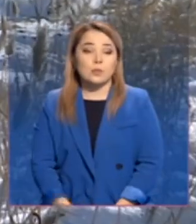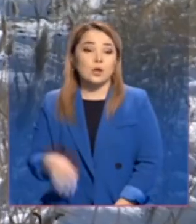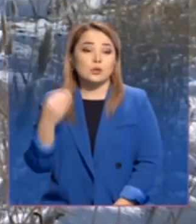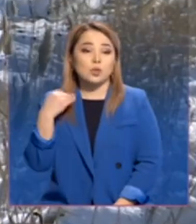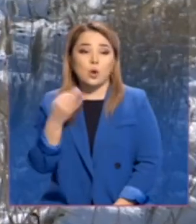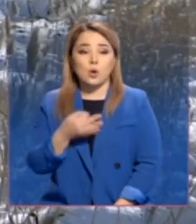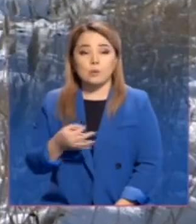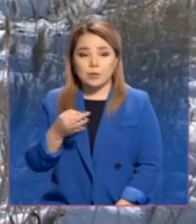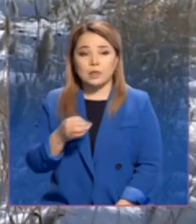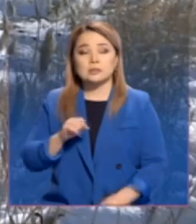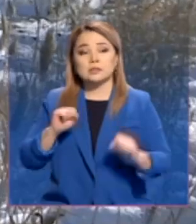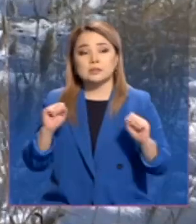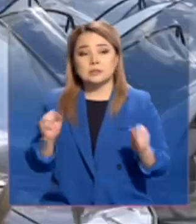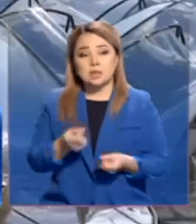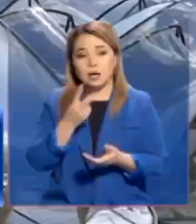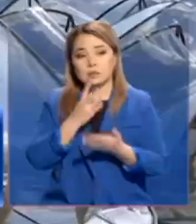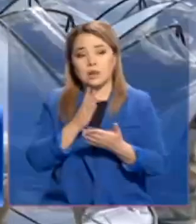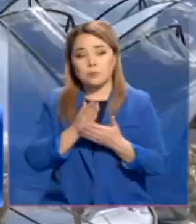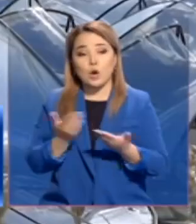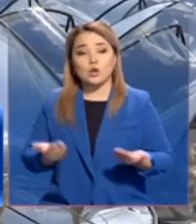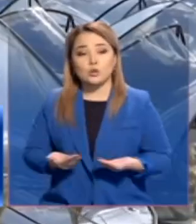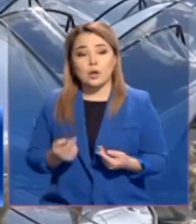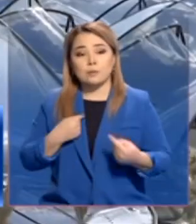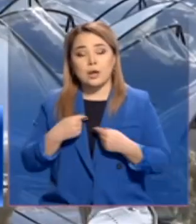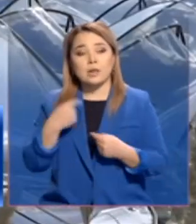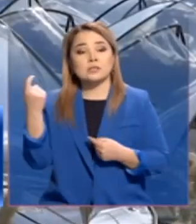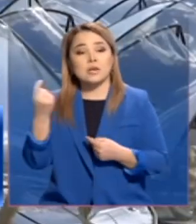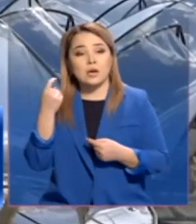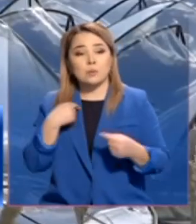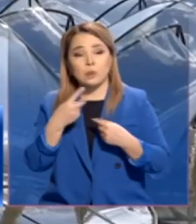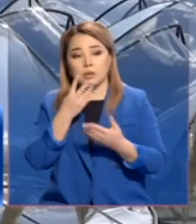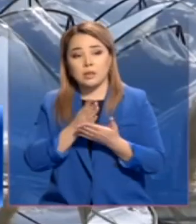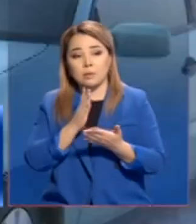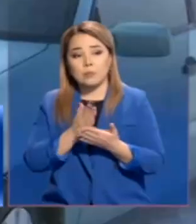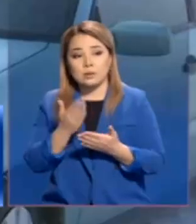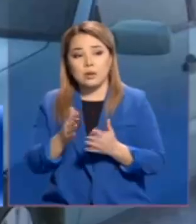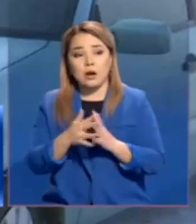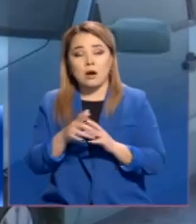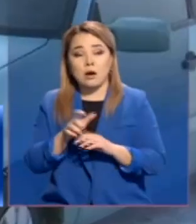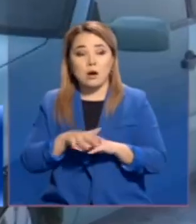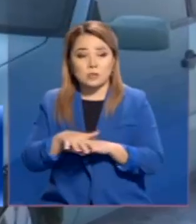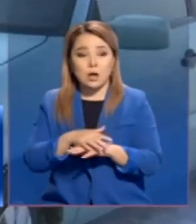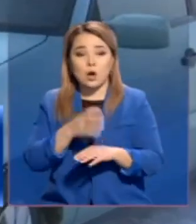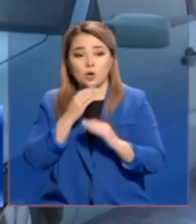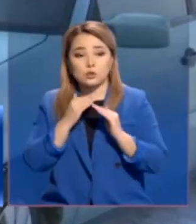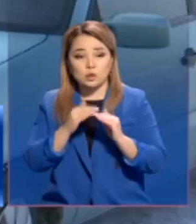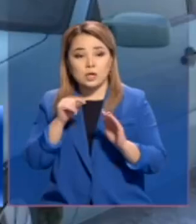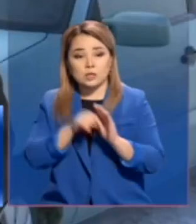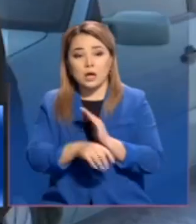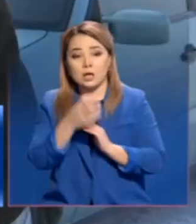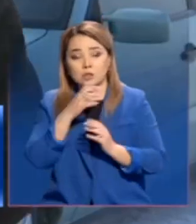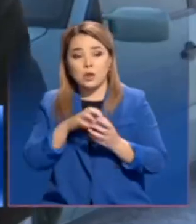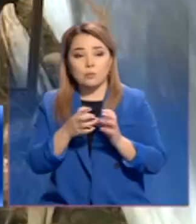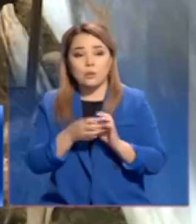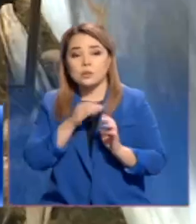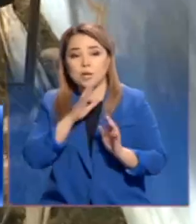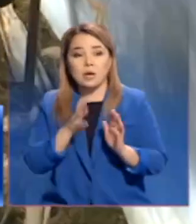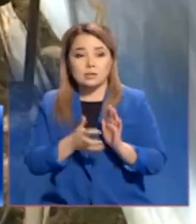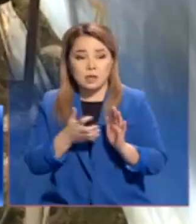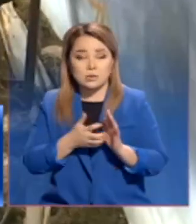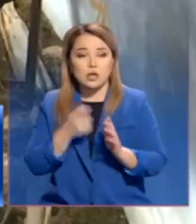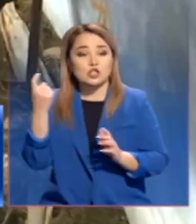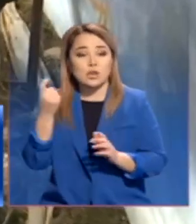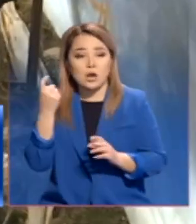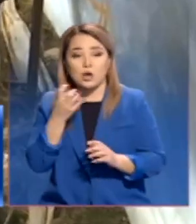Түркістан облысында биыл қыс қатты болып, тұрғындарды да, дихандарды да әбігерге салды. Ауыл халқы үйін жылтуға көмір таппай қиналса,